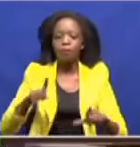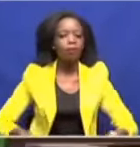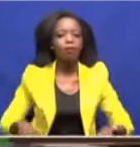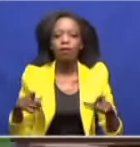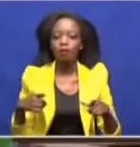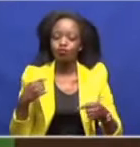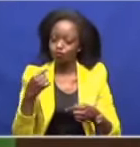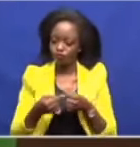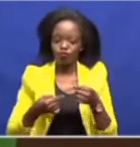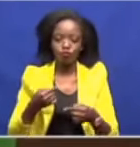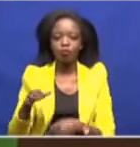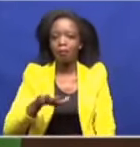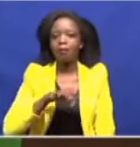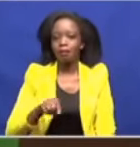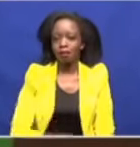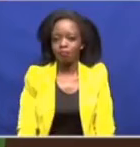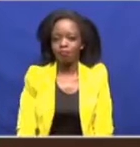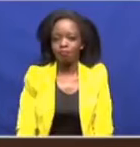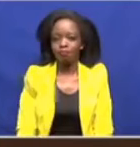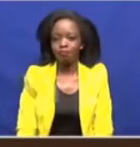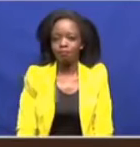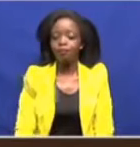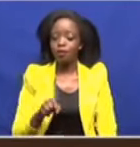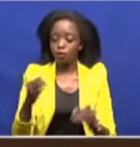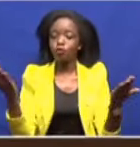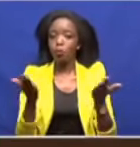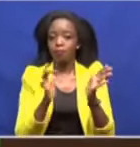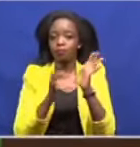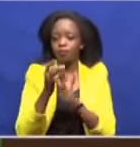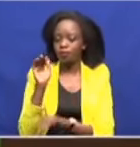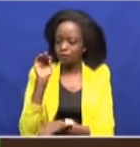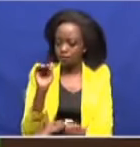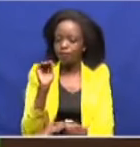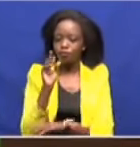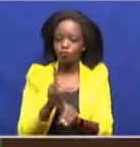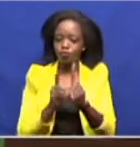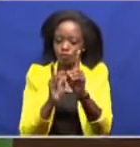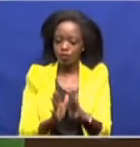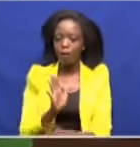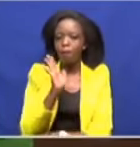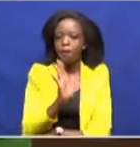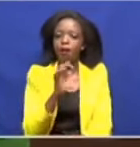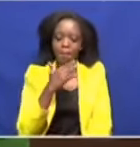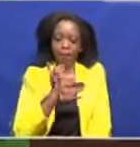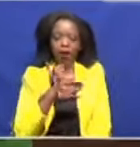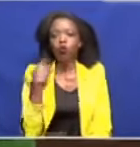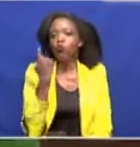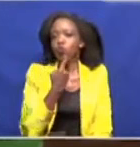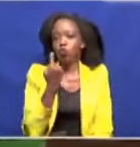ilifanyika mno. Na hapo ndipo Kristo anawauliza mitume, mimi ni nani?